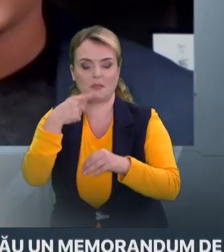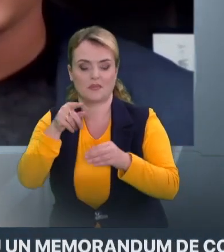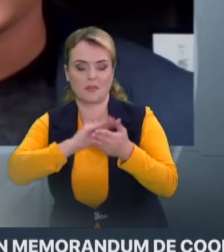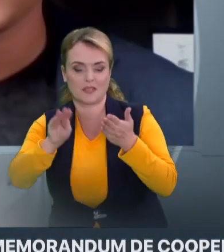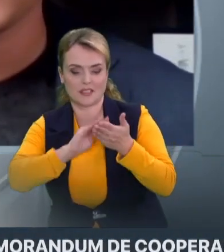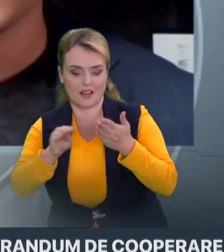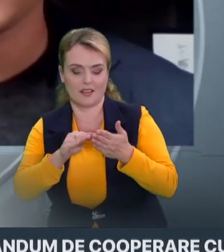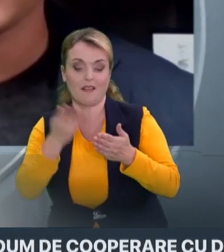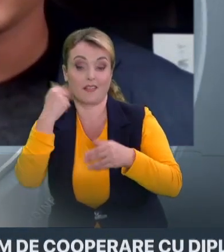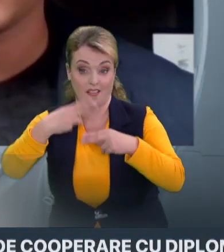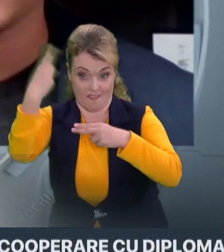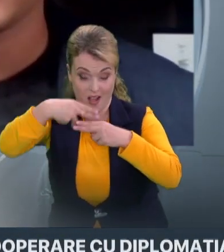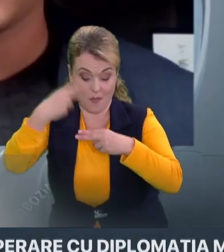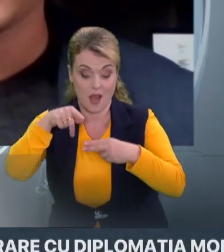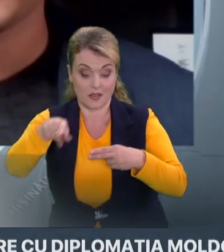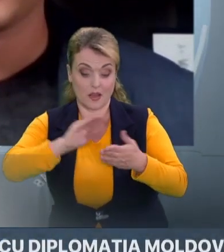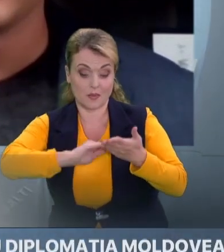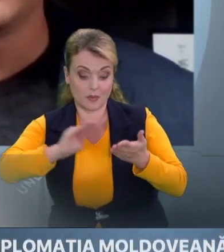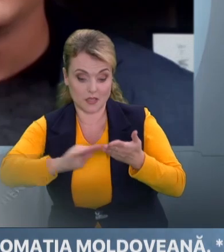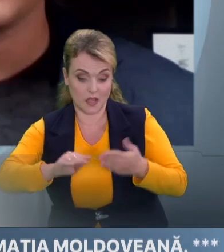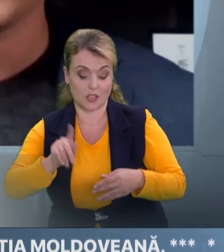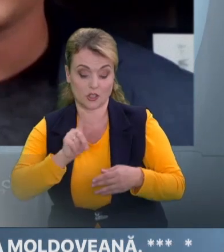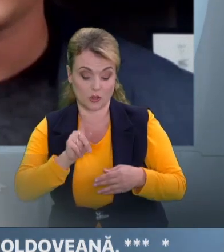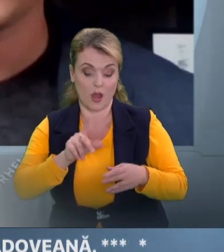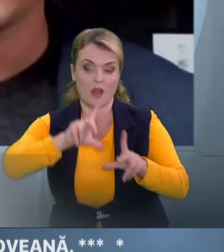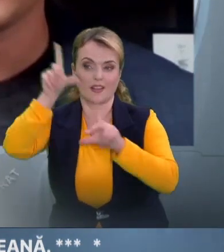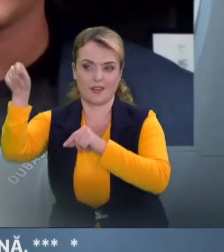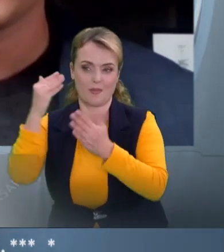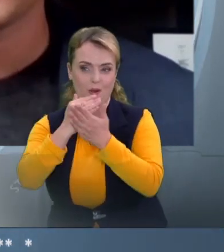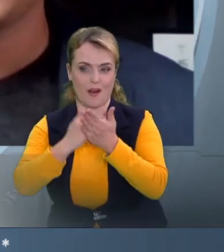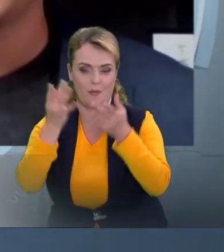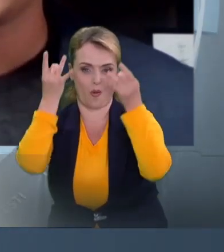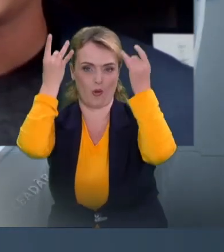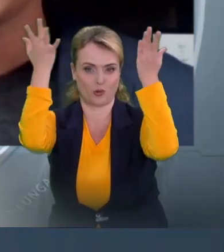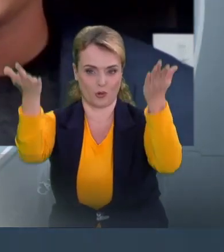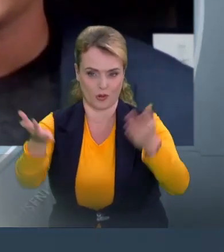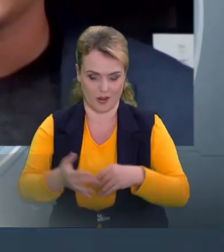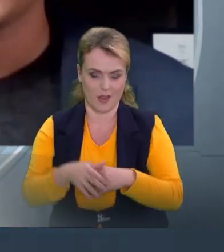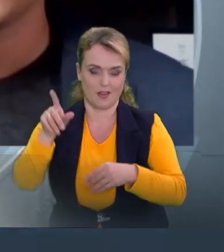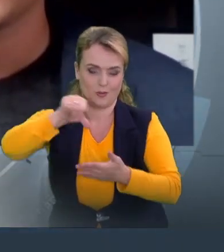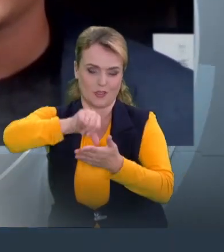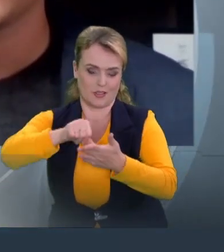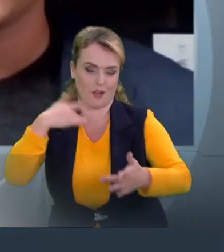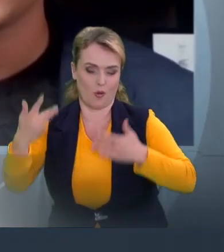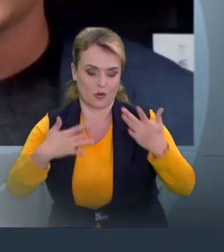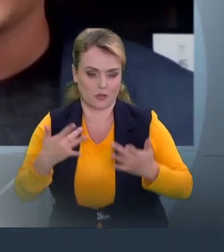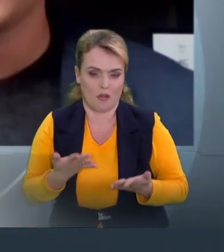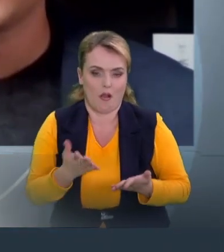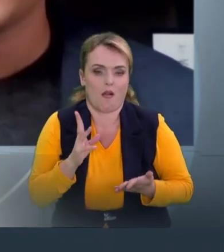cultural-artistice. Cum se explică, iată, aceste mecanisme? E vorba de camuflarea